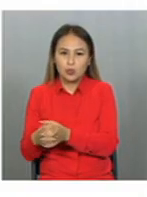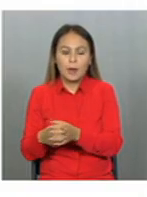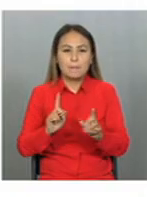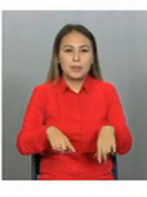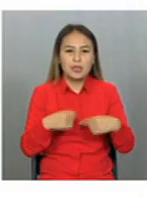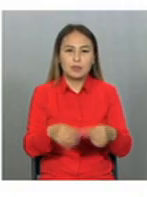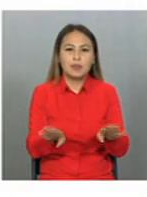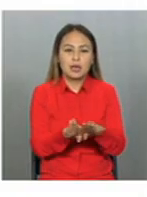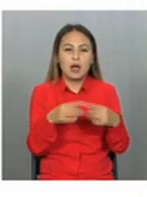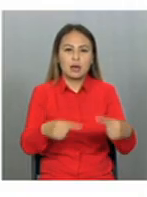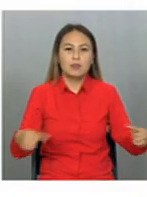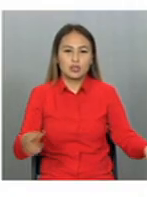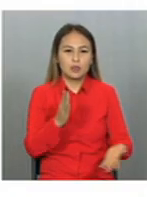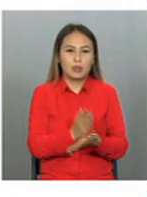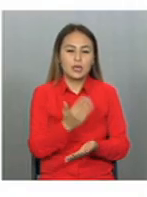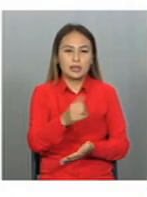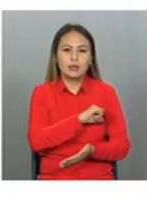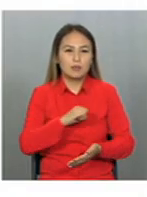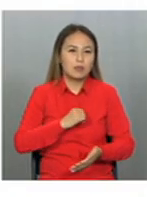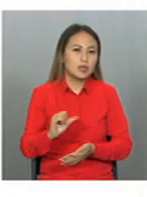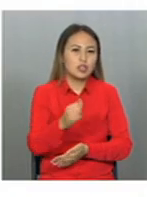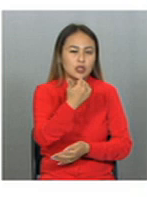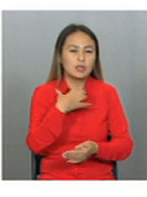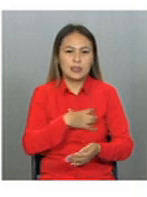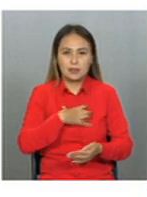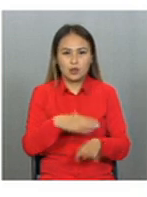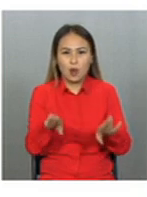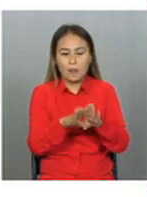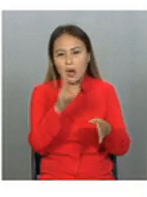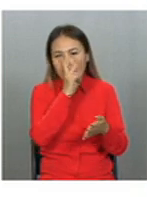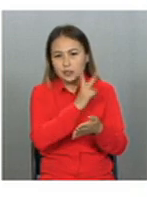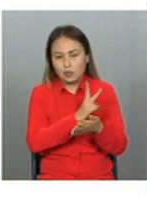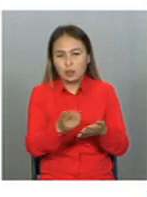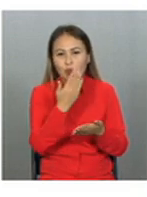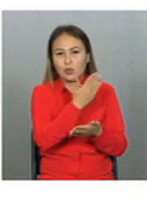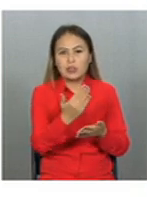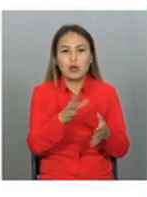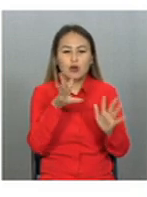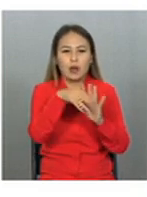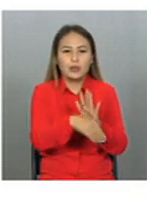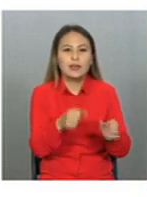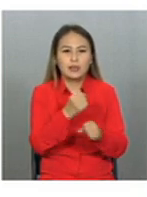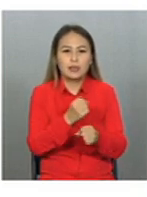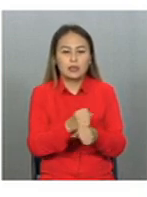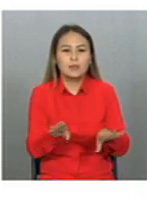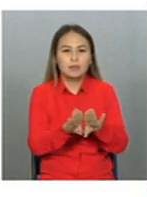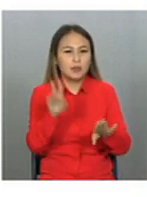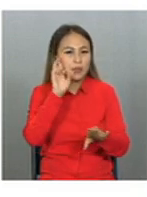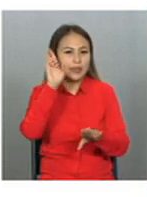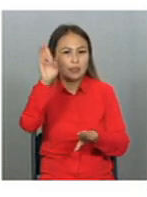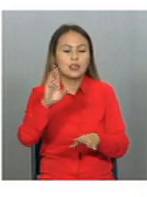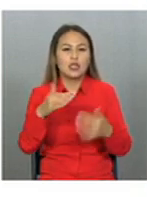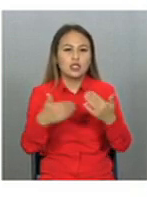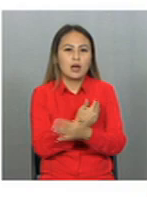бір айырмашылықтар бар. Оның ең бірінші негізі біз қарастырып отырғандай, олардың құрамына кіретін мемлекеттердің